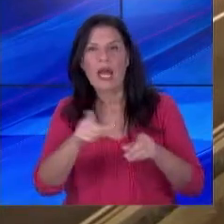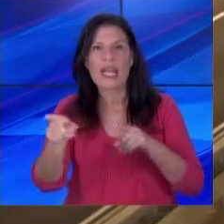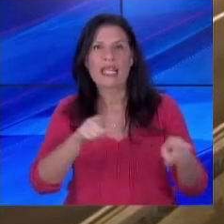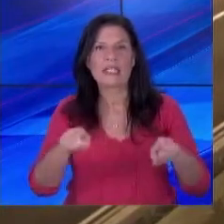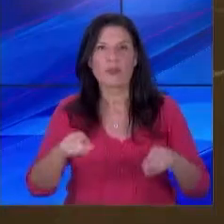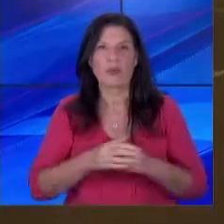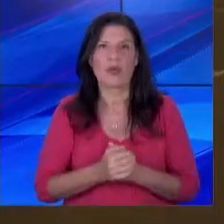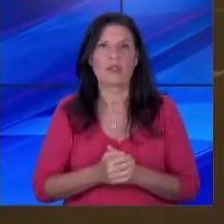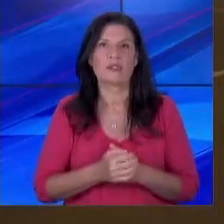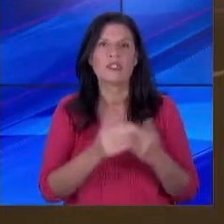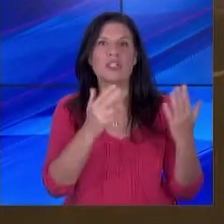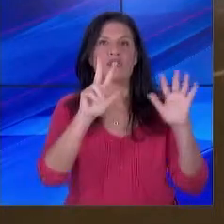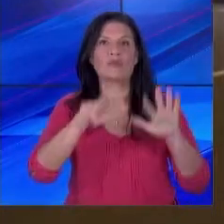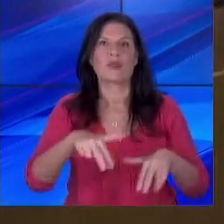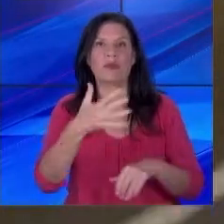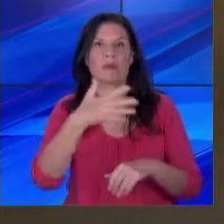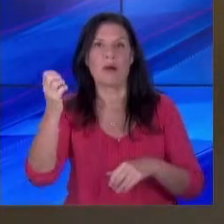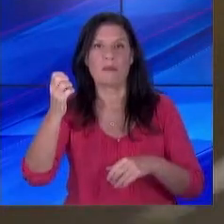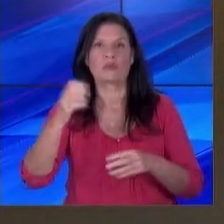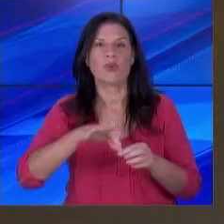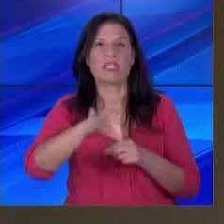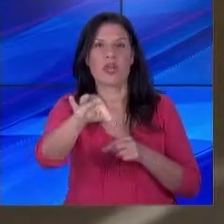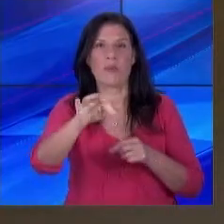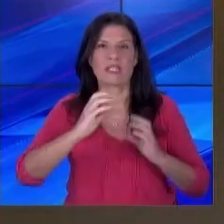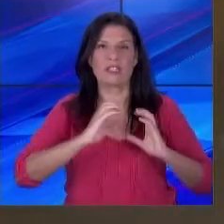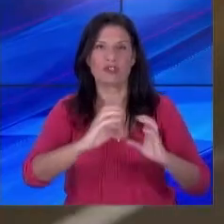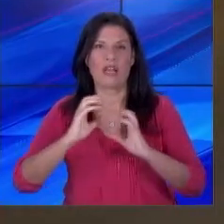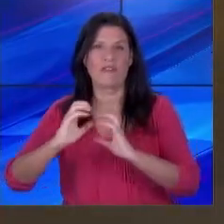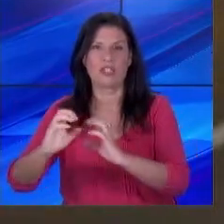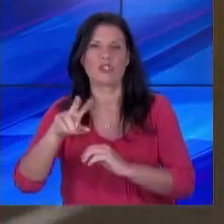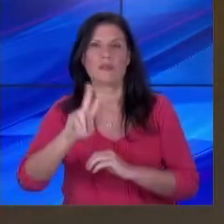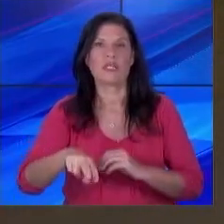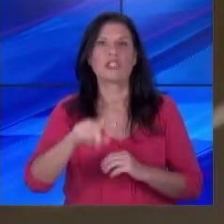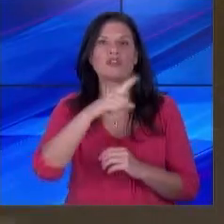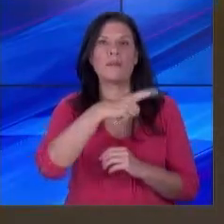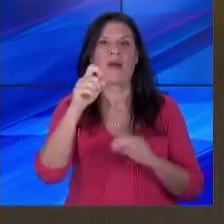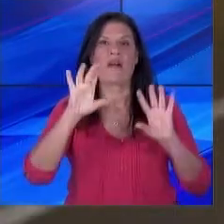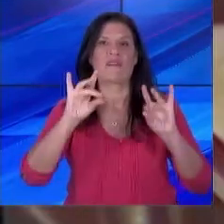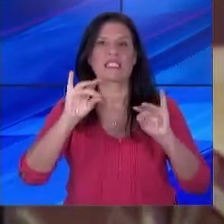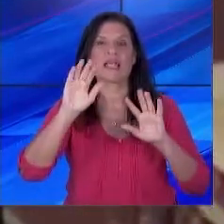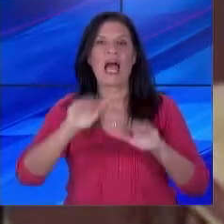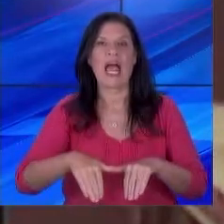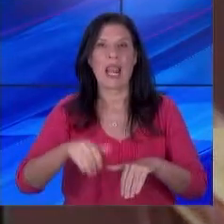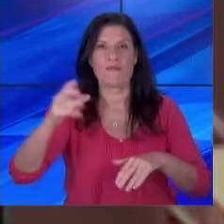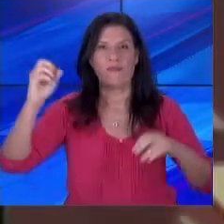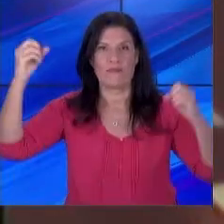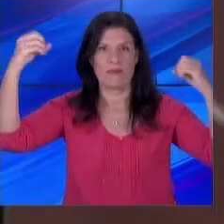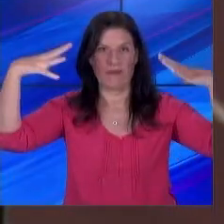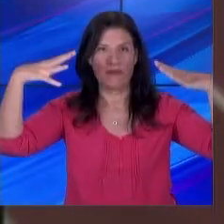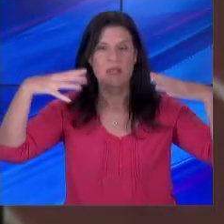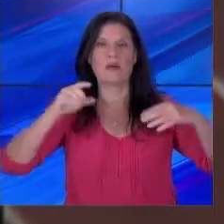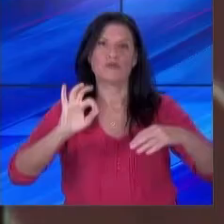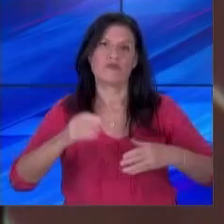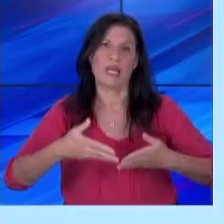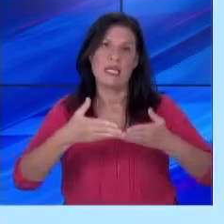ב-8,500 קילומטרים של כבישים בין עירוניים, ישנם היום 110,000 גופי תאורה שאמורים לסייע לנהגים